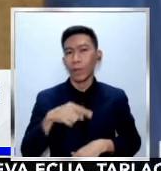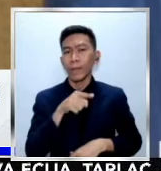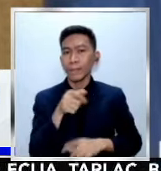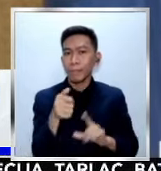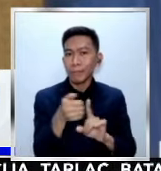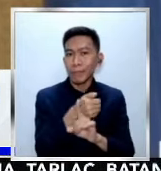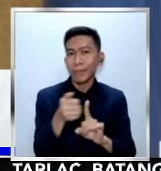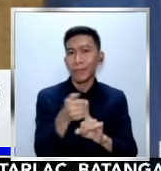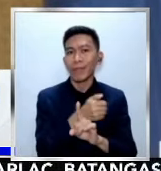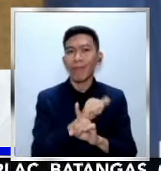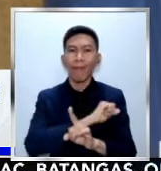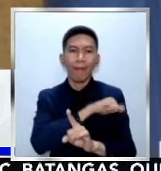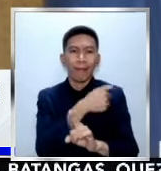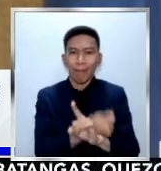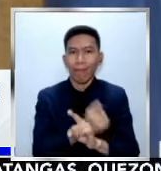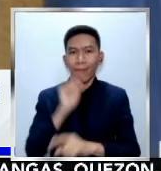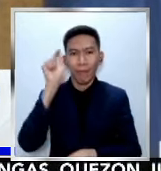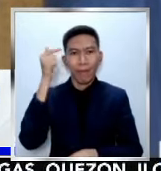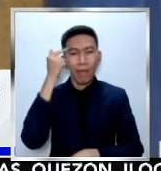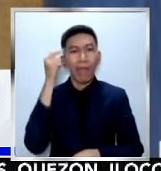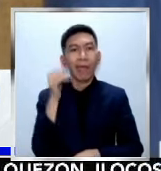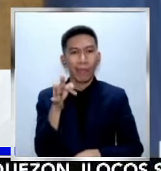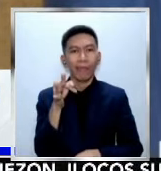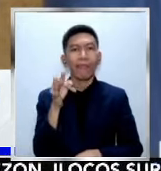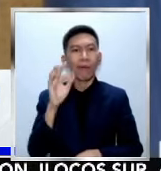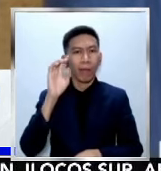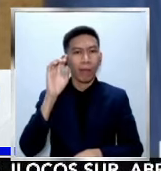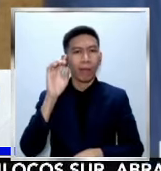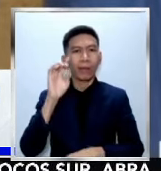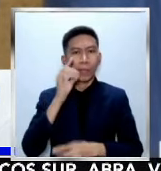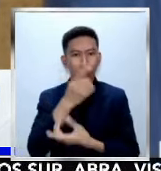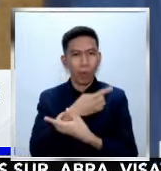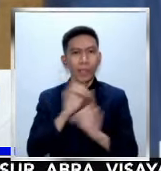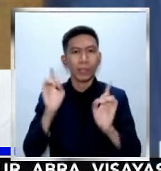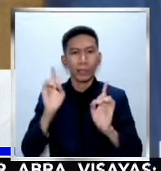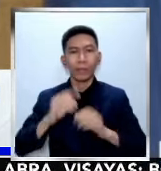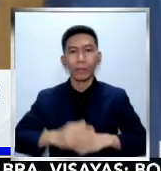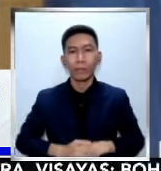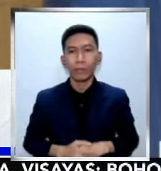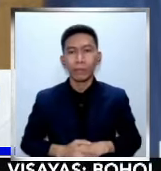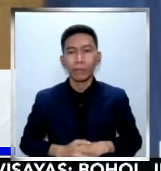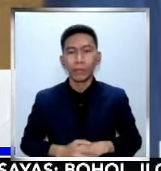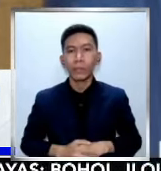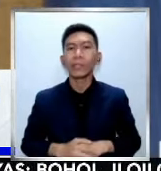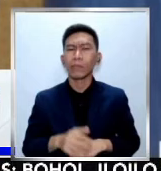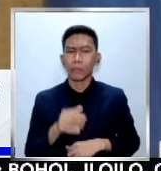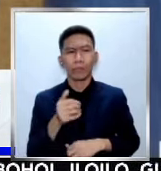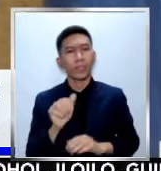gobyerno pag demokrasya. Subukan mo. Reduce it by 1/3. I challenge